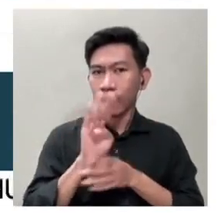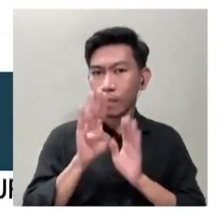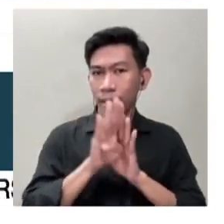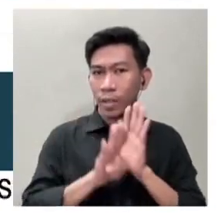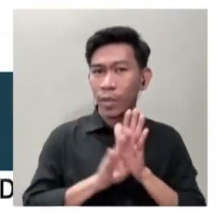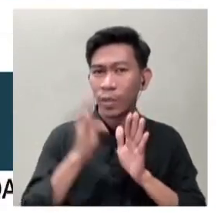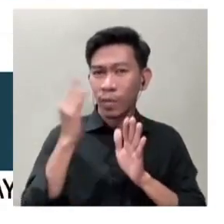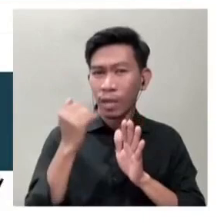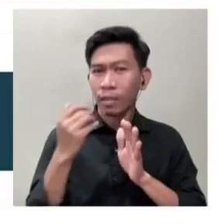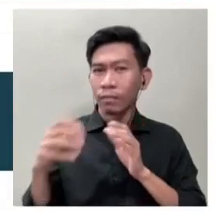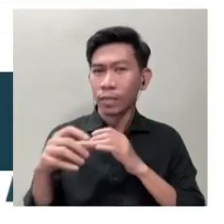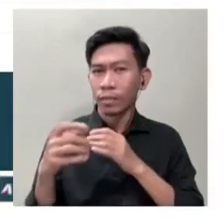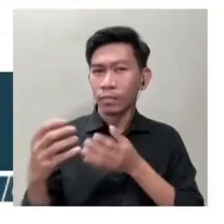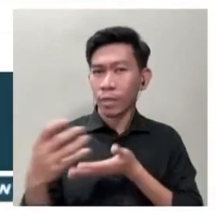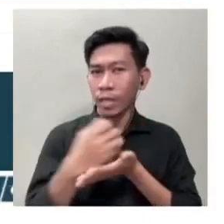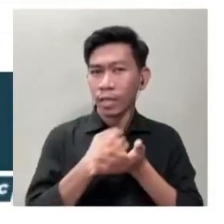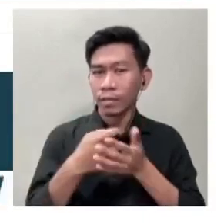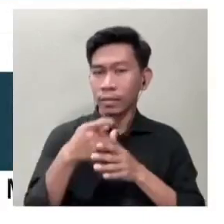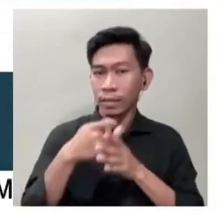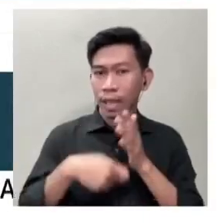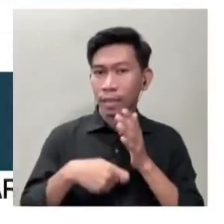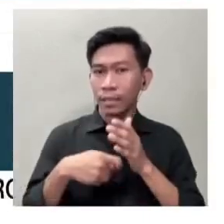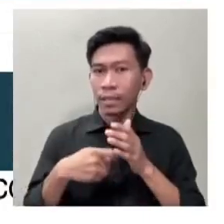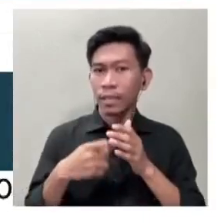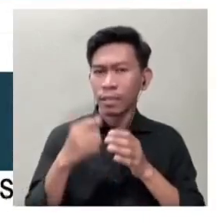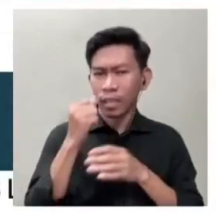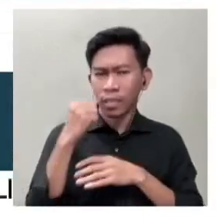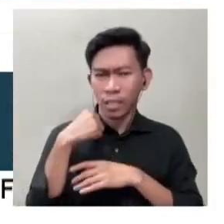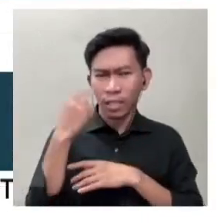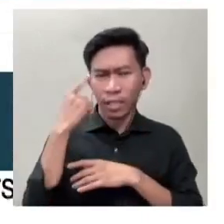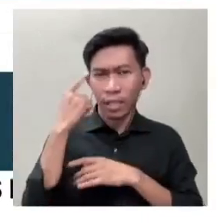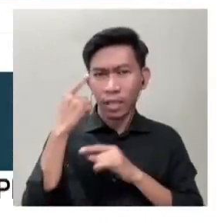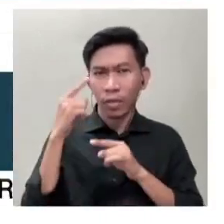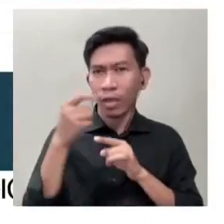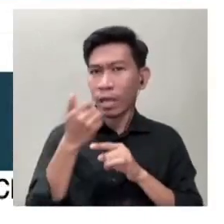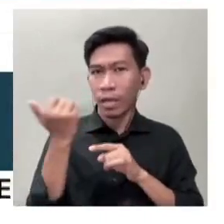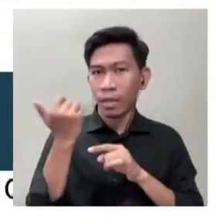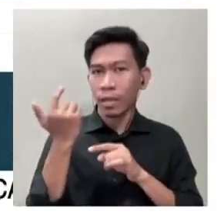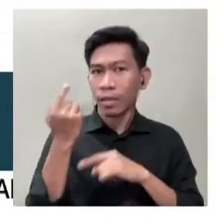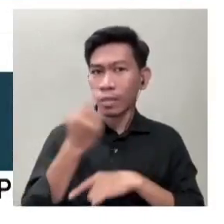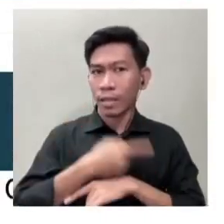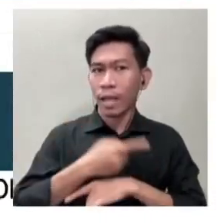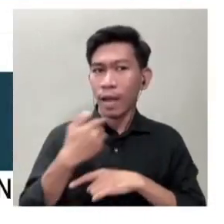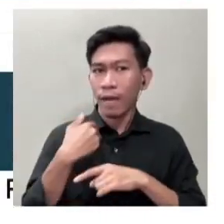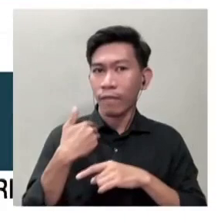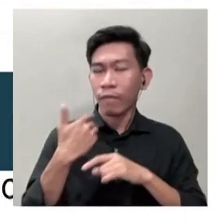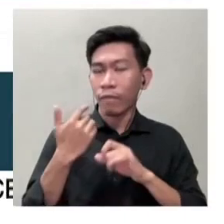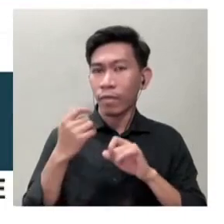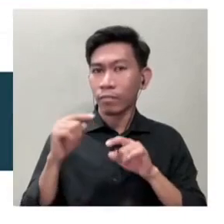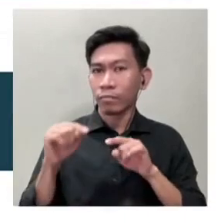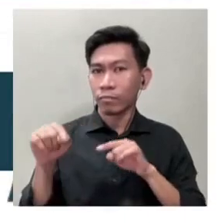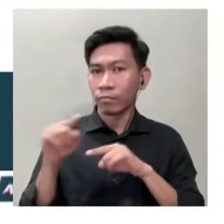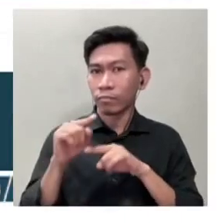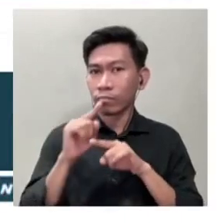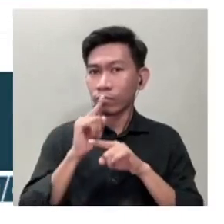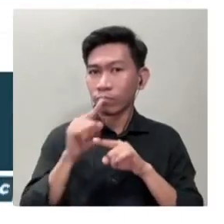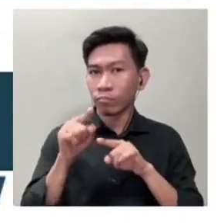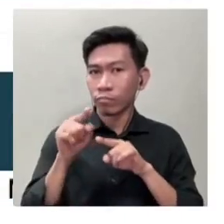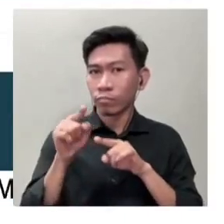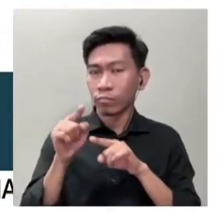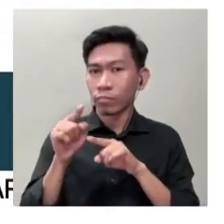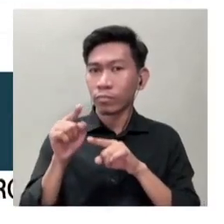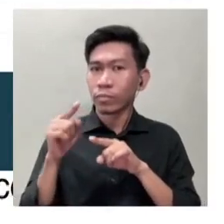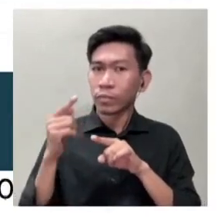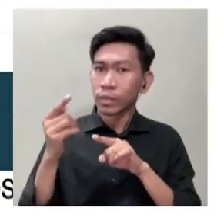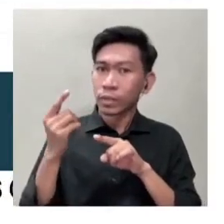no? I think yesterday or the other day, linabas na niya yung order na dapat ibigay na sa